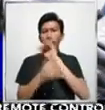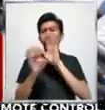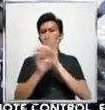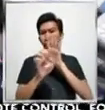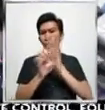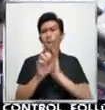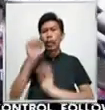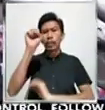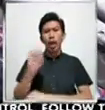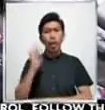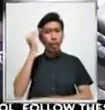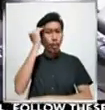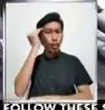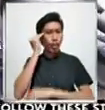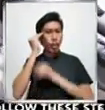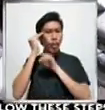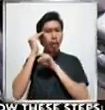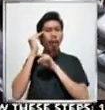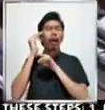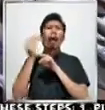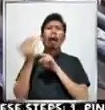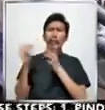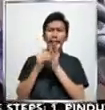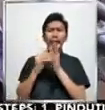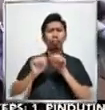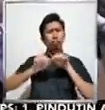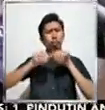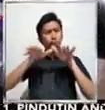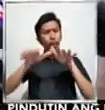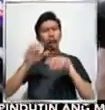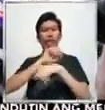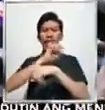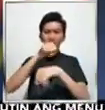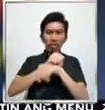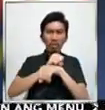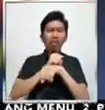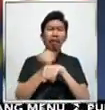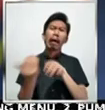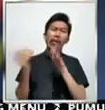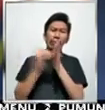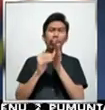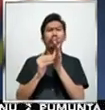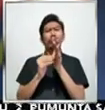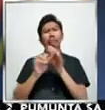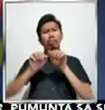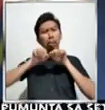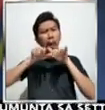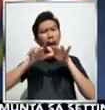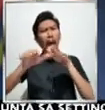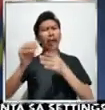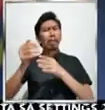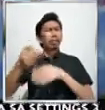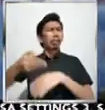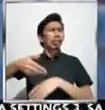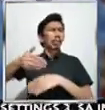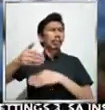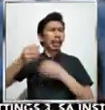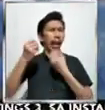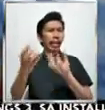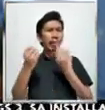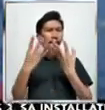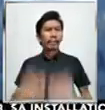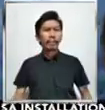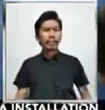Ano? Singapore, nag-second wave din. Huling linggo ng Abril na magsimulang magsagawa ng mass testing ang San